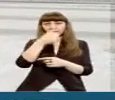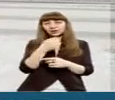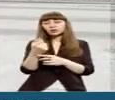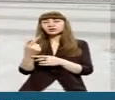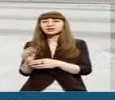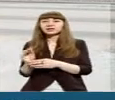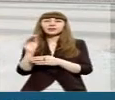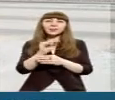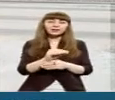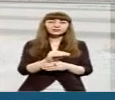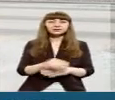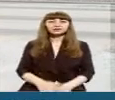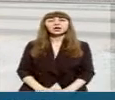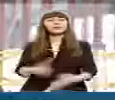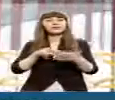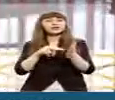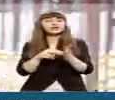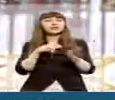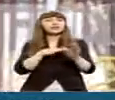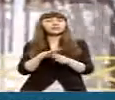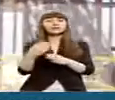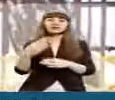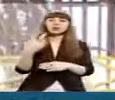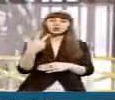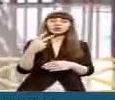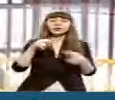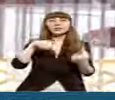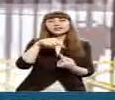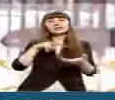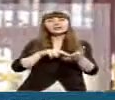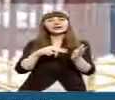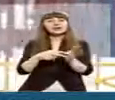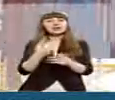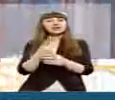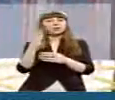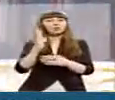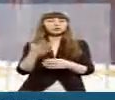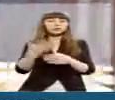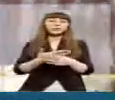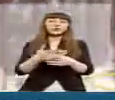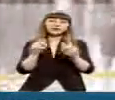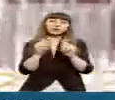жоба жүзеге асырылады. Бұл жаңа жұмыс орындарын құрып, өңірде кәсіпкерліктің дамуына оң ықпал етері